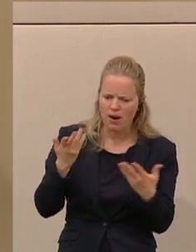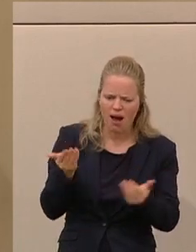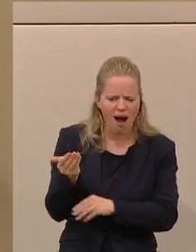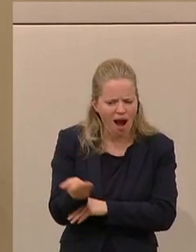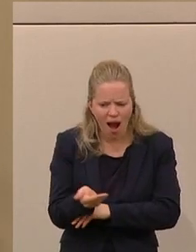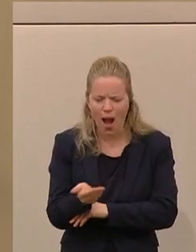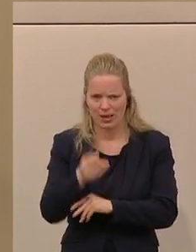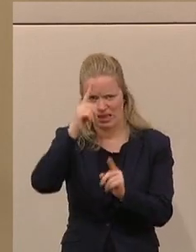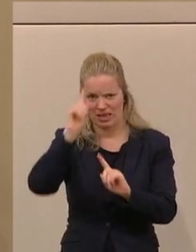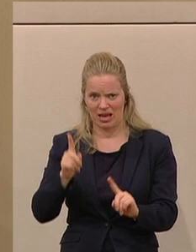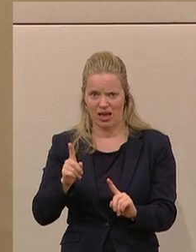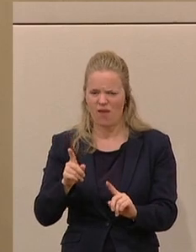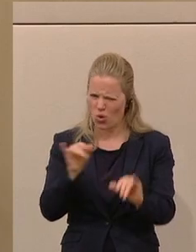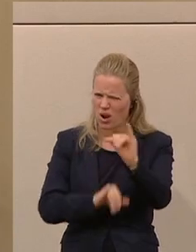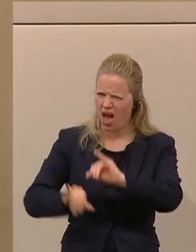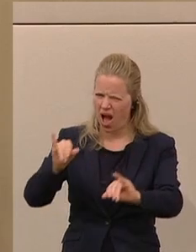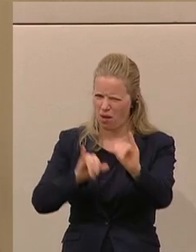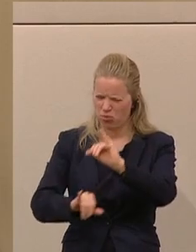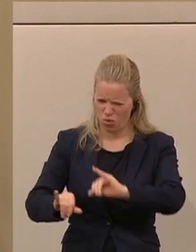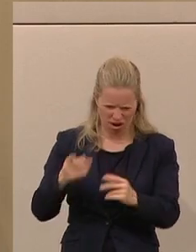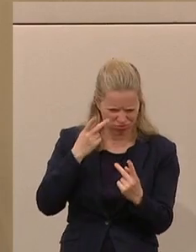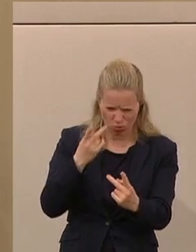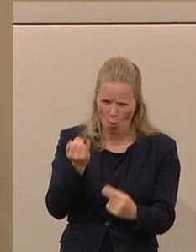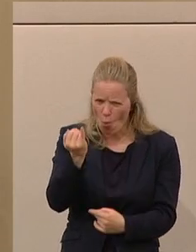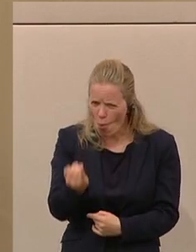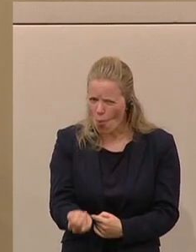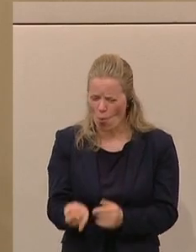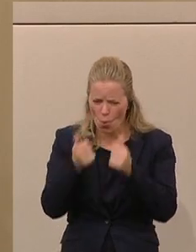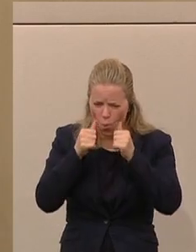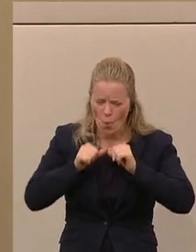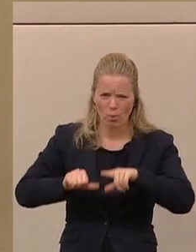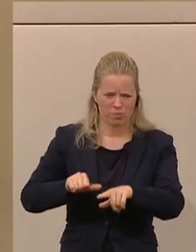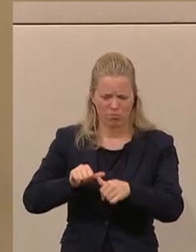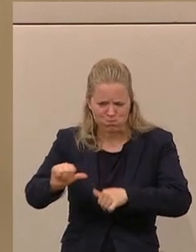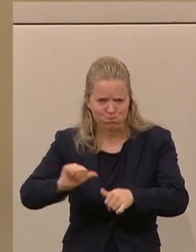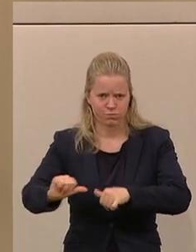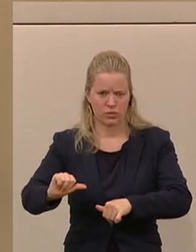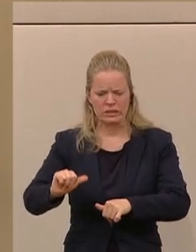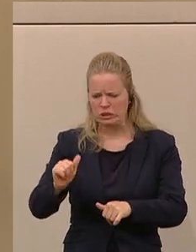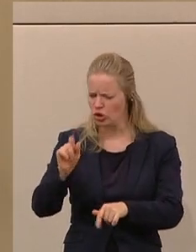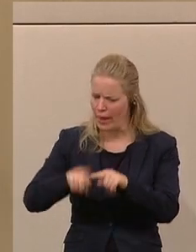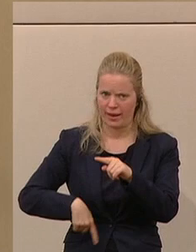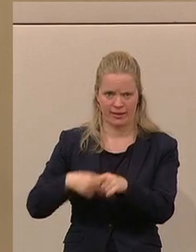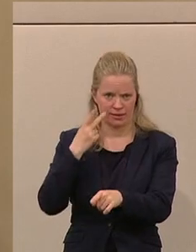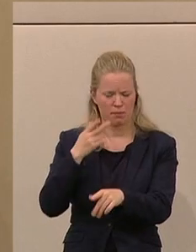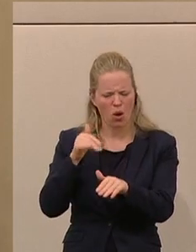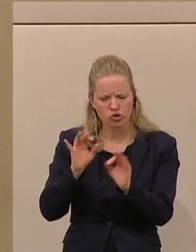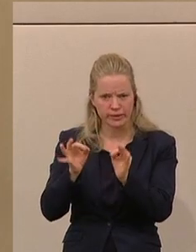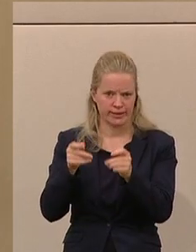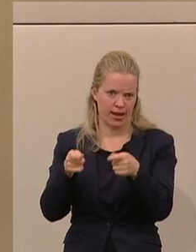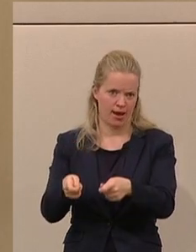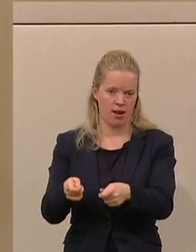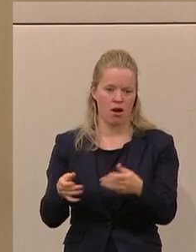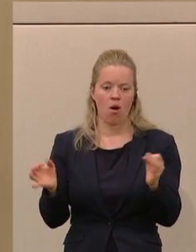die aus Labors kommen, wie malträtiert die sind und wie schlecht es denen geht. Oder es ist zum Beispiel eine tolle